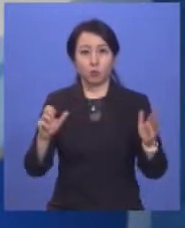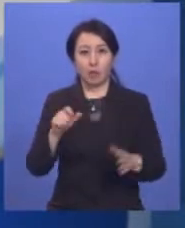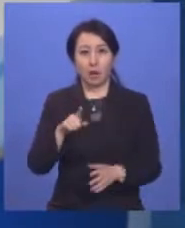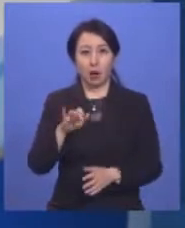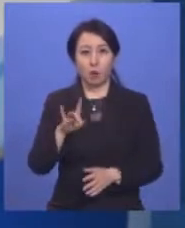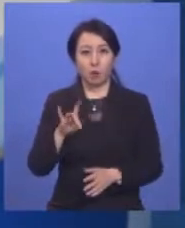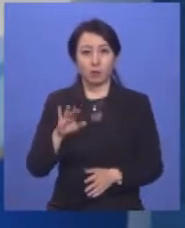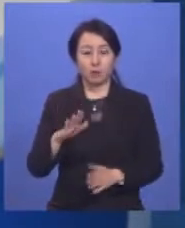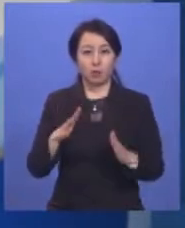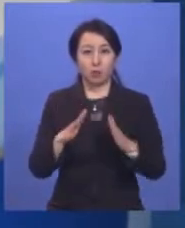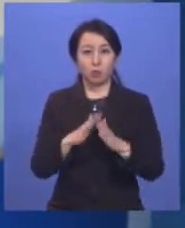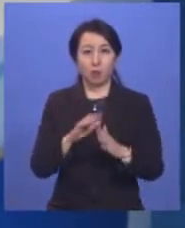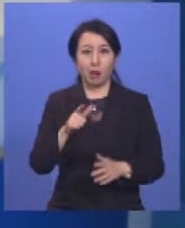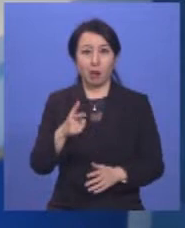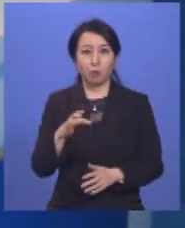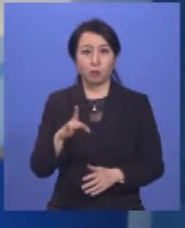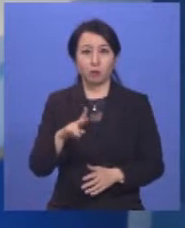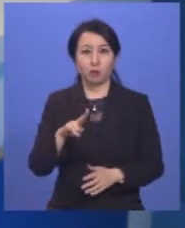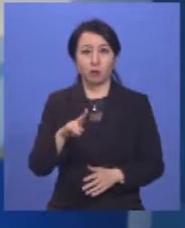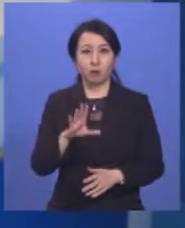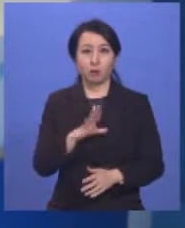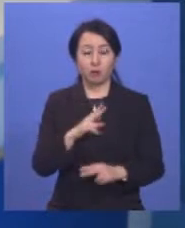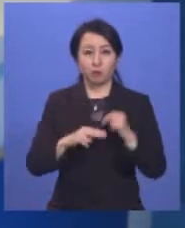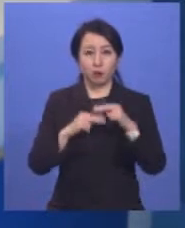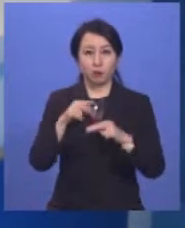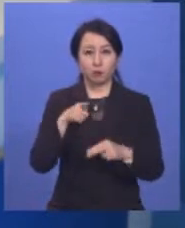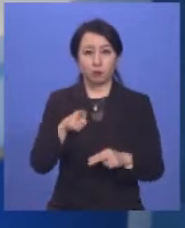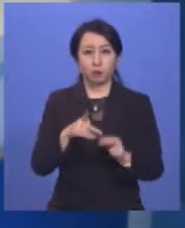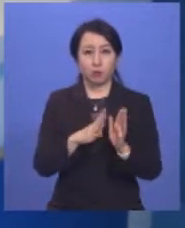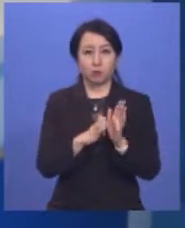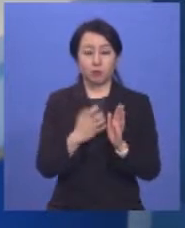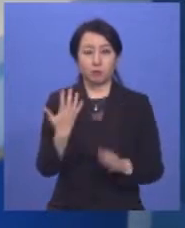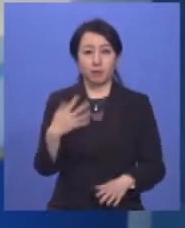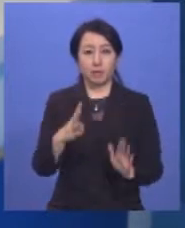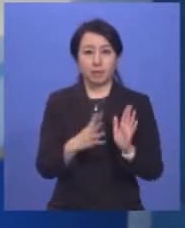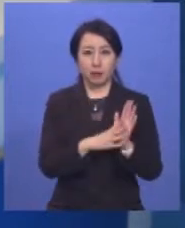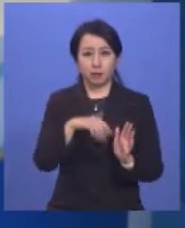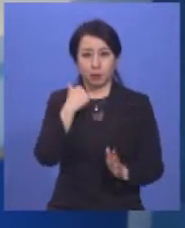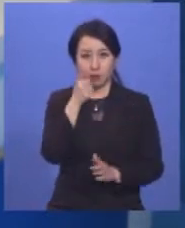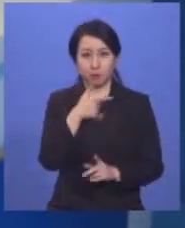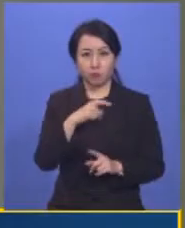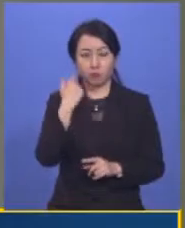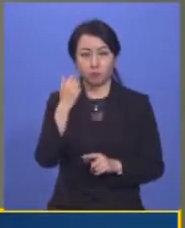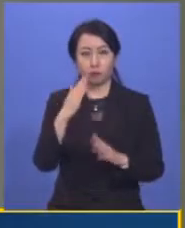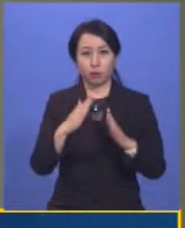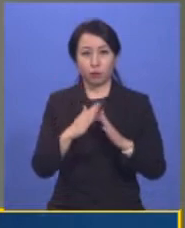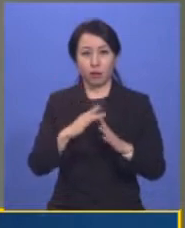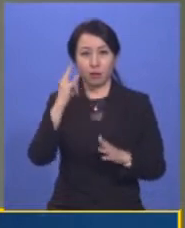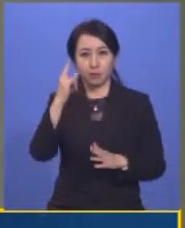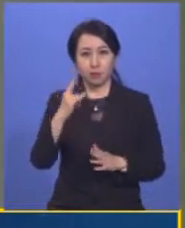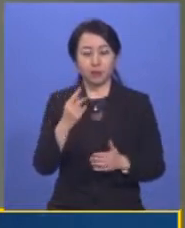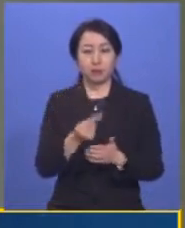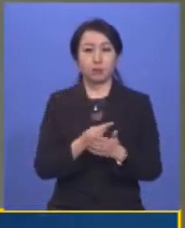ауэзова дом мухтара ауэзова в чолпон-ате был построен в 1959 году в этом доме выдающийся